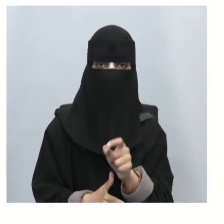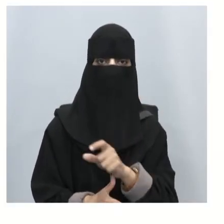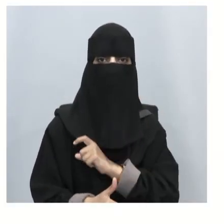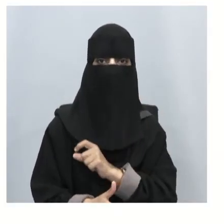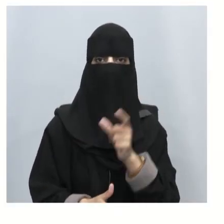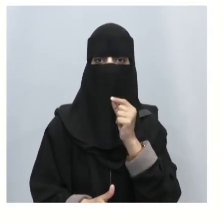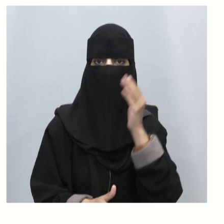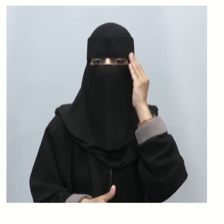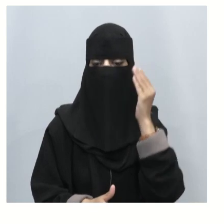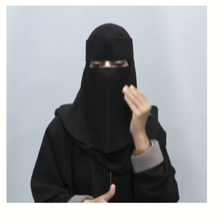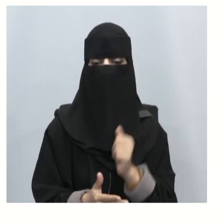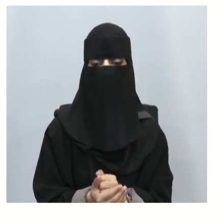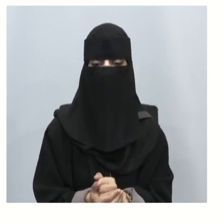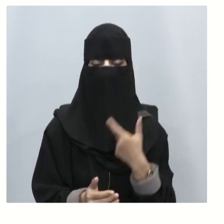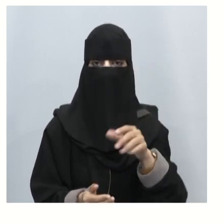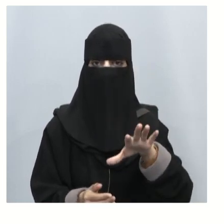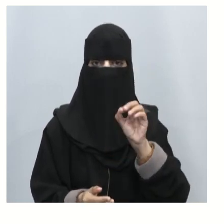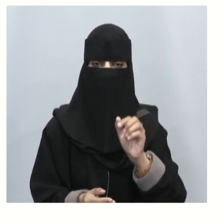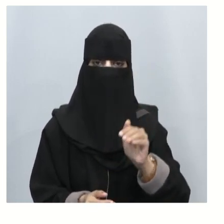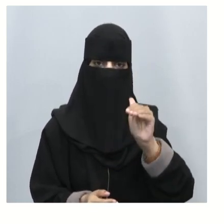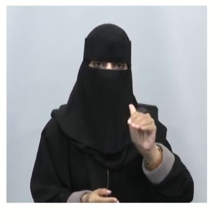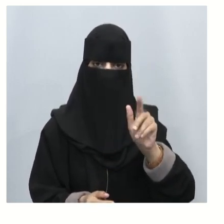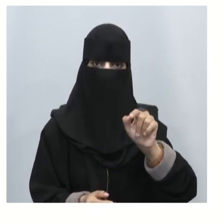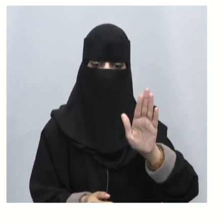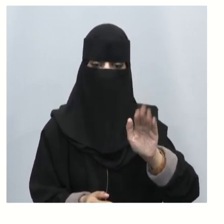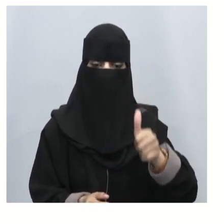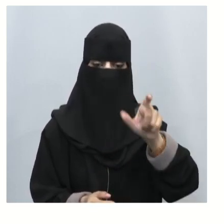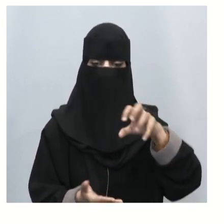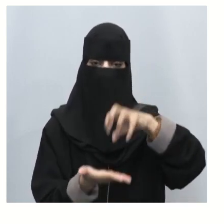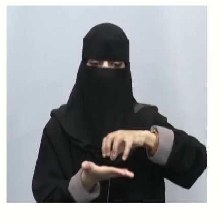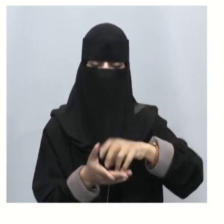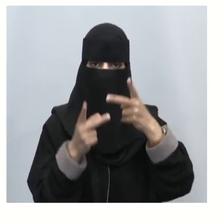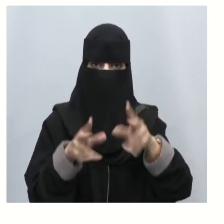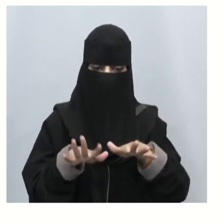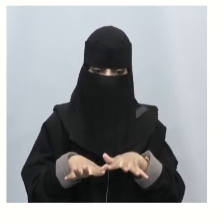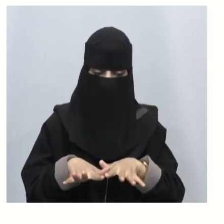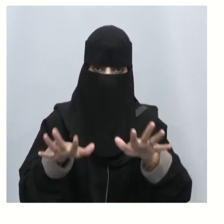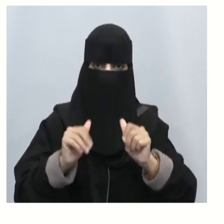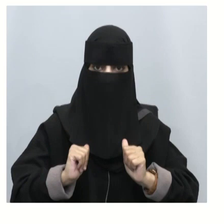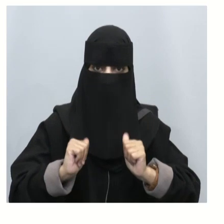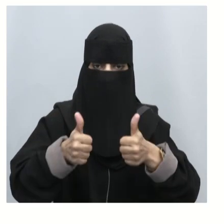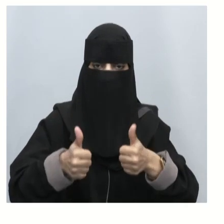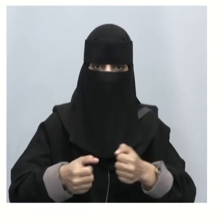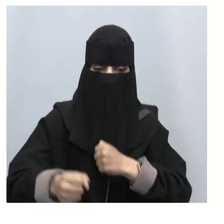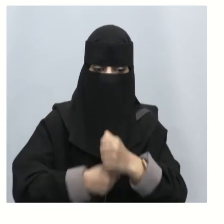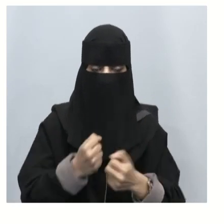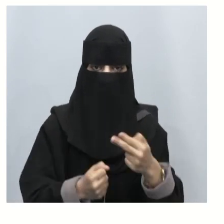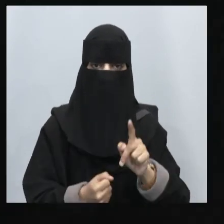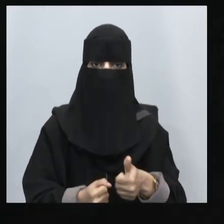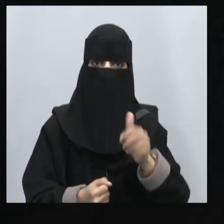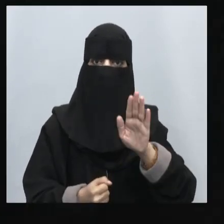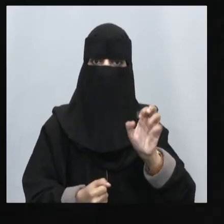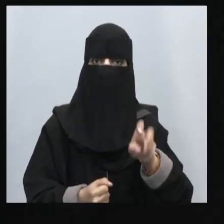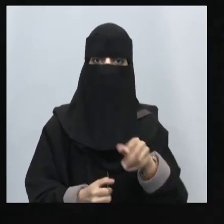الطالبه اختيرت خراسان مكان للانطلاق الحركه العباسيه لماذا